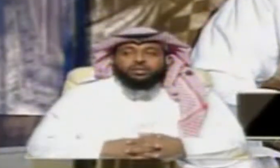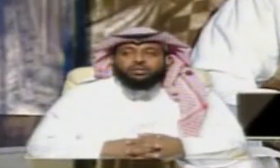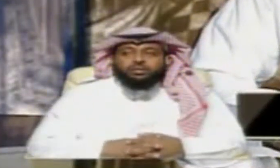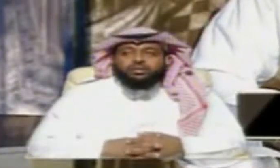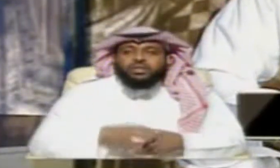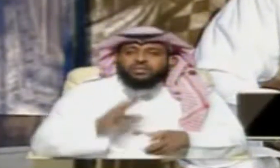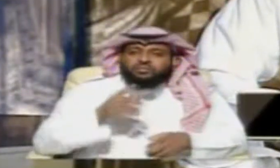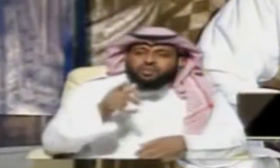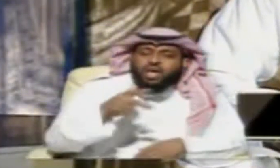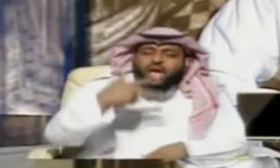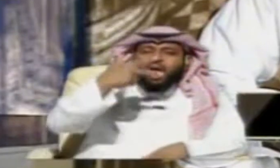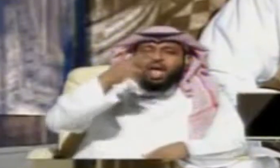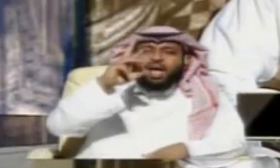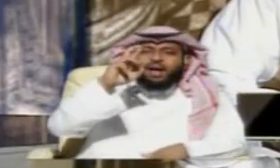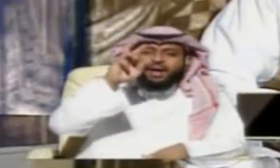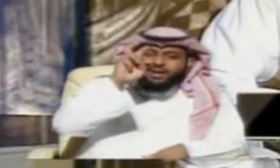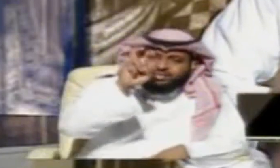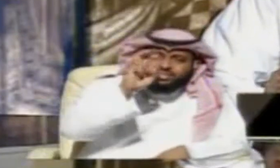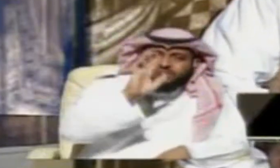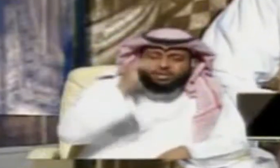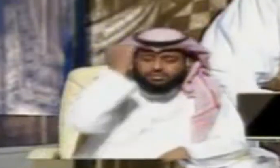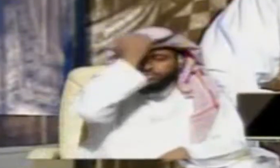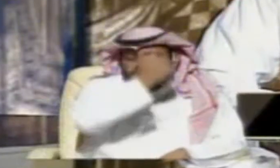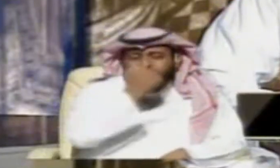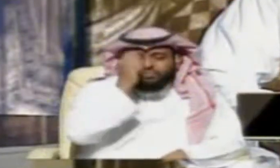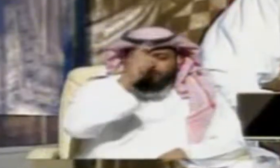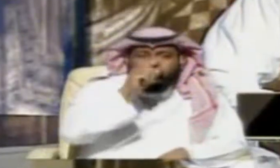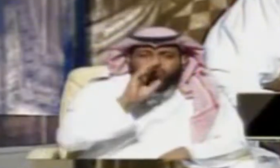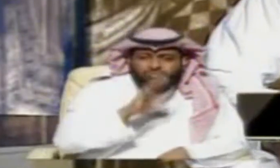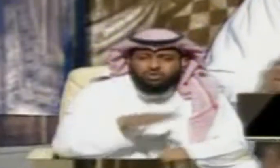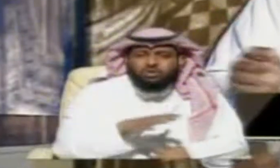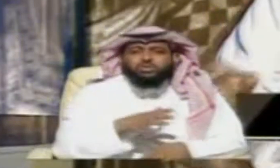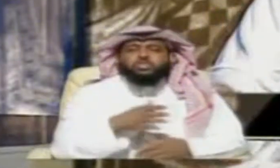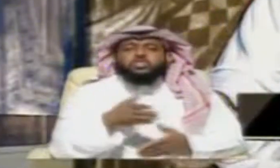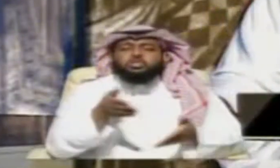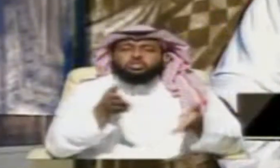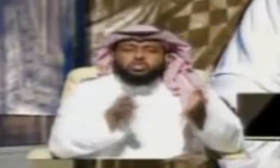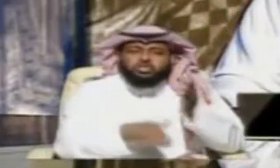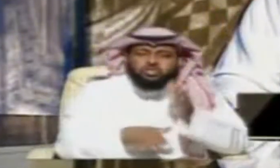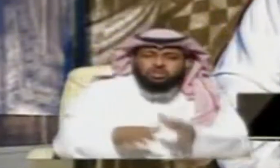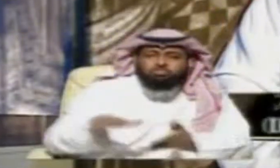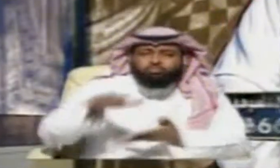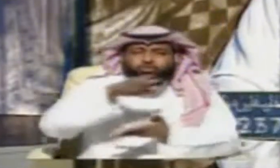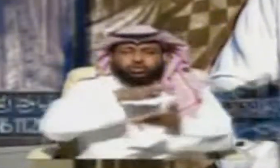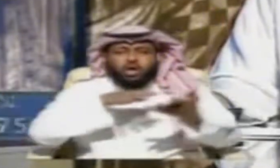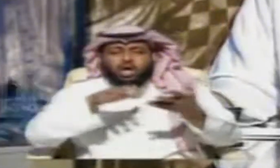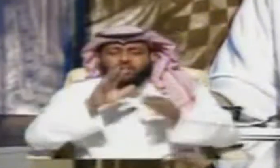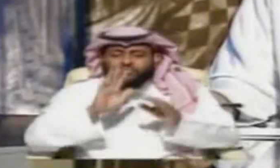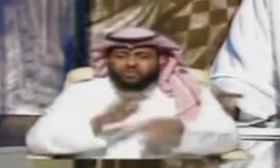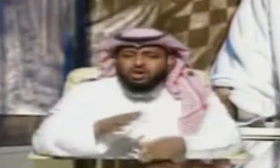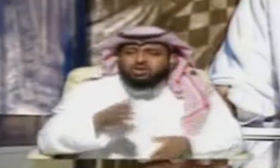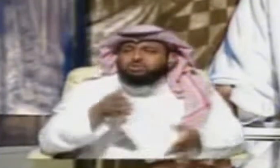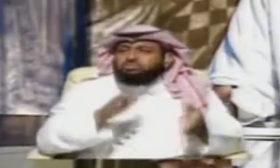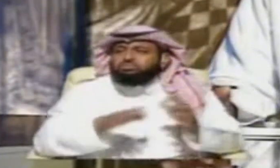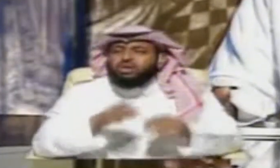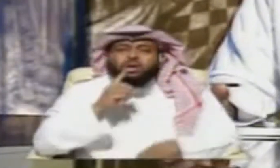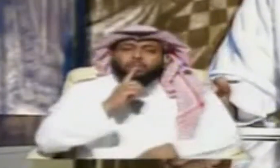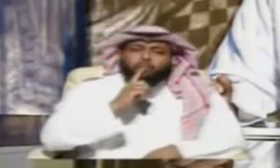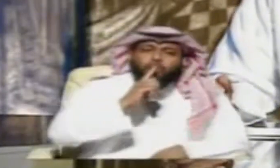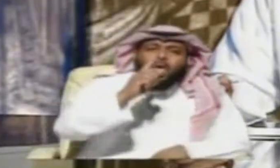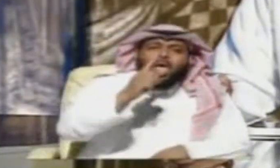المصاب غزة مصاب الجلل تتزايد وتيرته يوما بعد يوم، القتلى